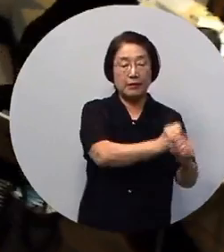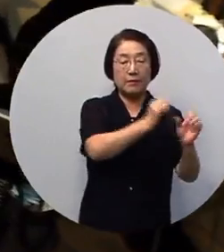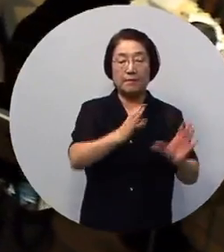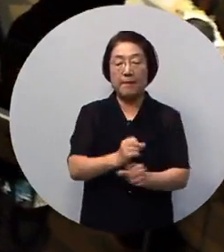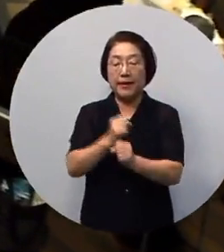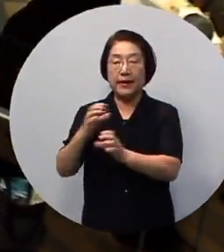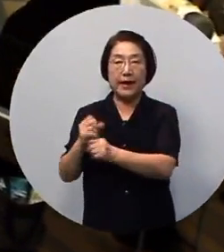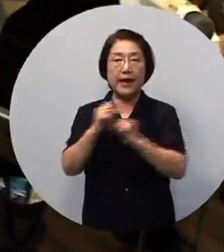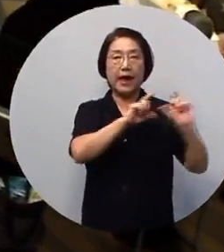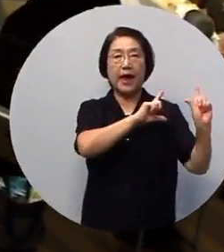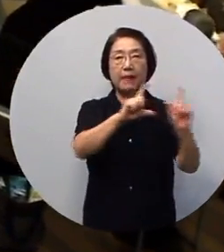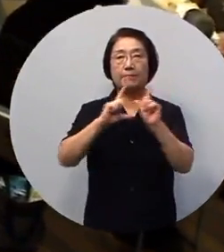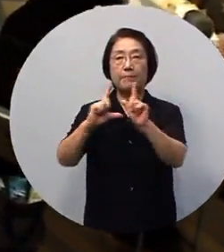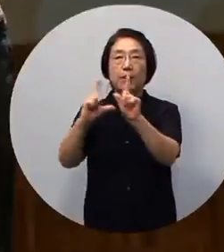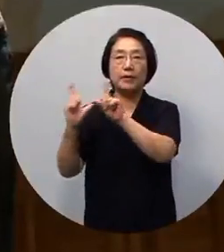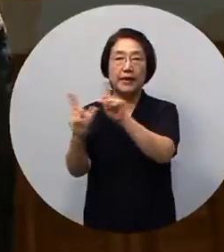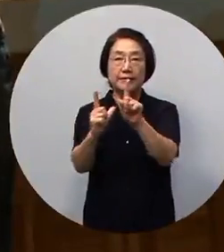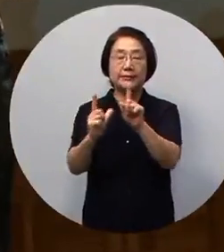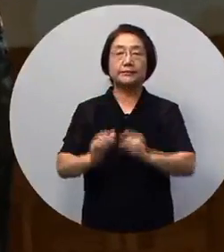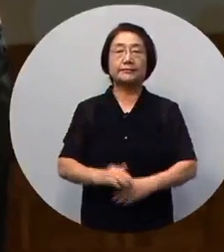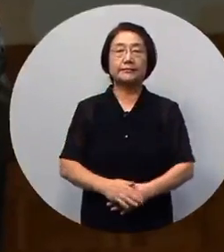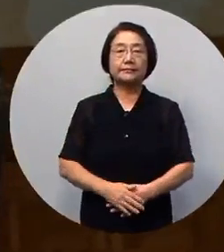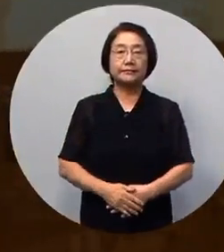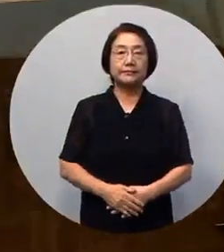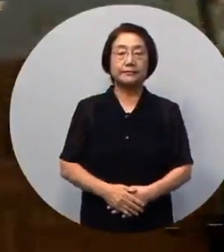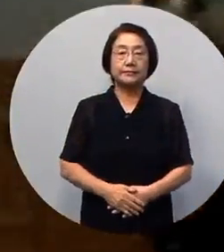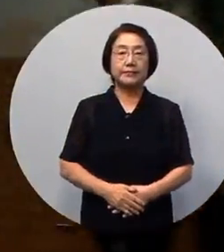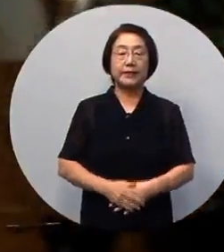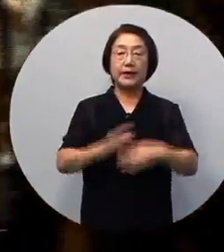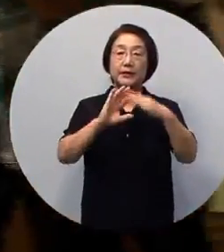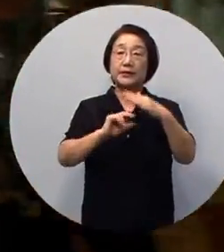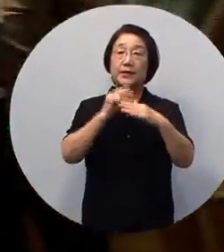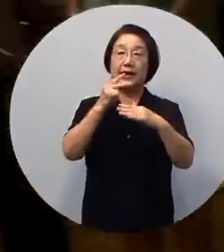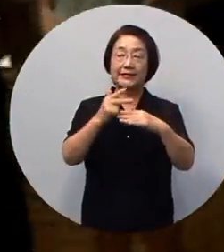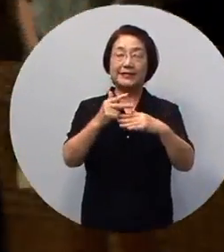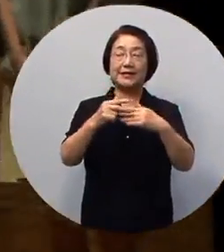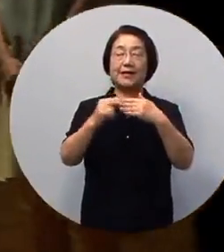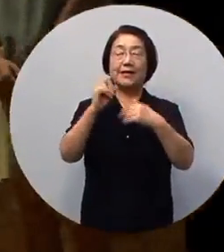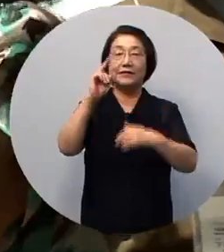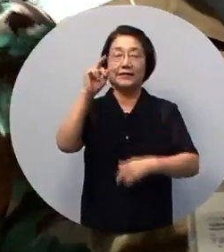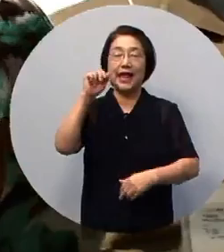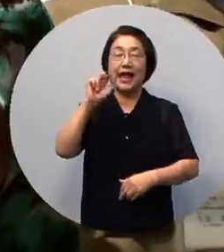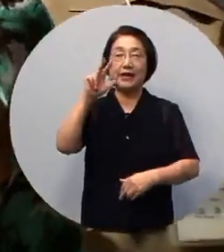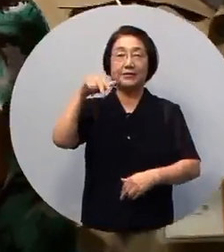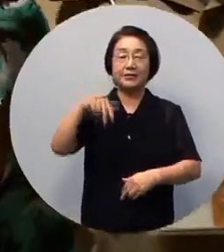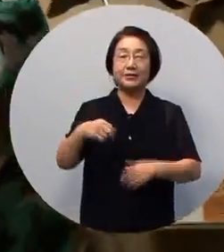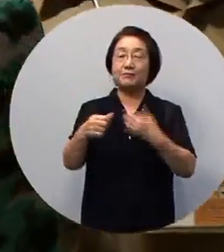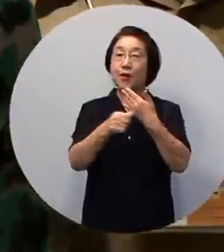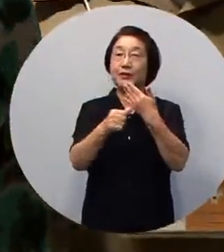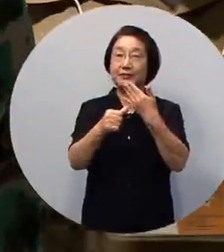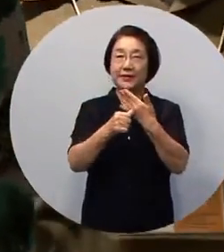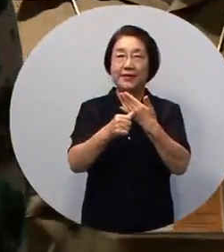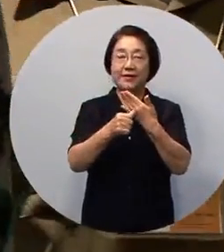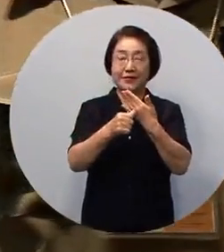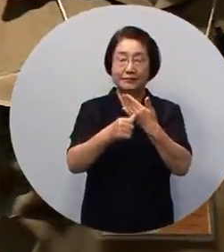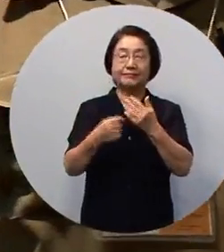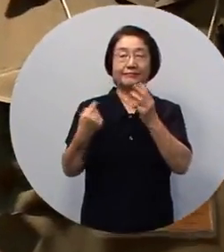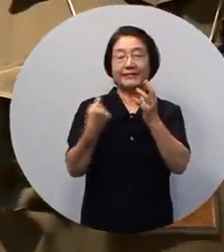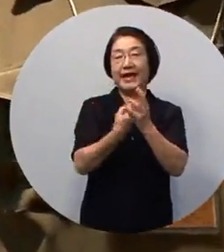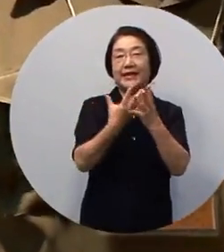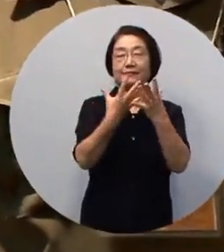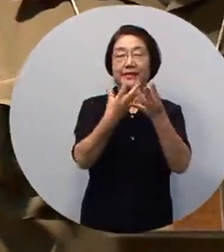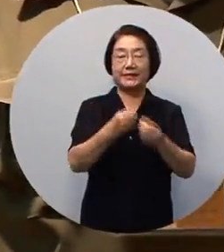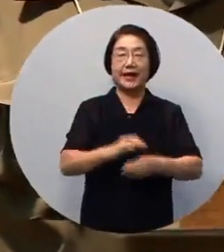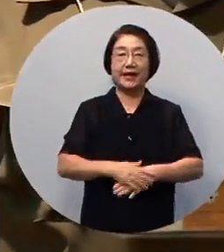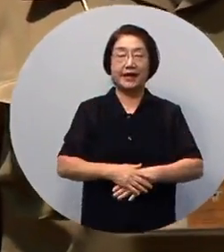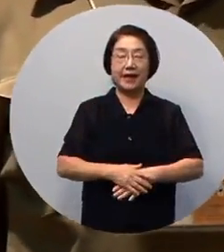。 藤沢のセールスポイントです。藤沢ちょっと縦に長い市なので、